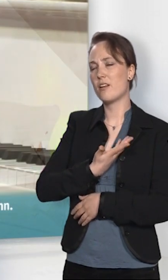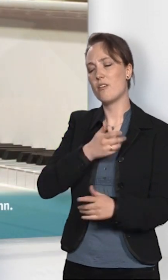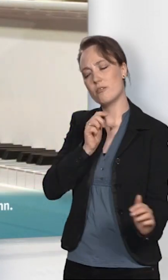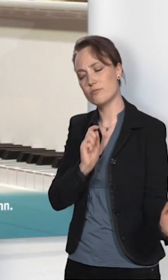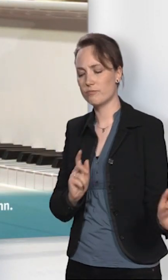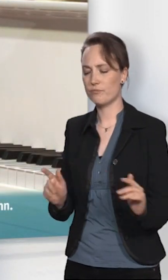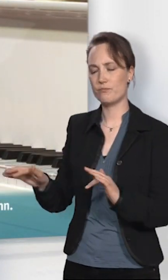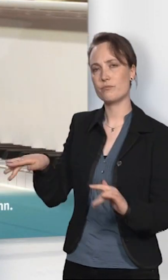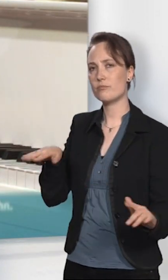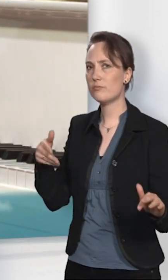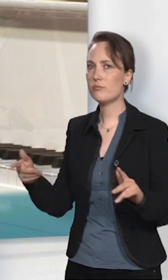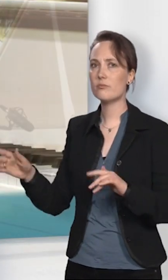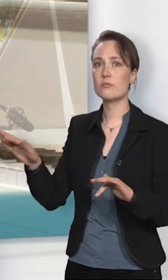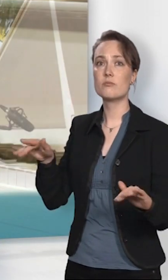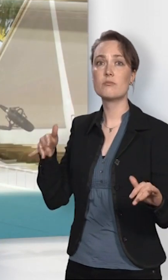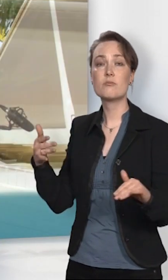bestehen.